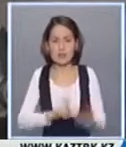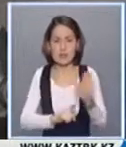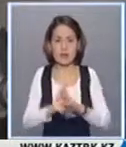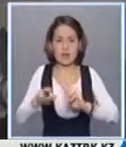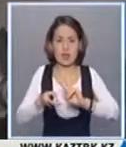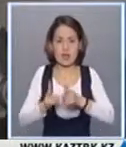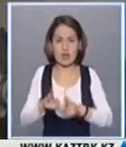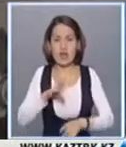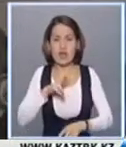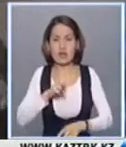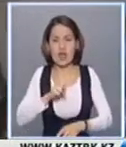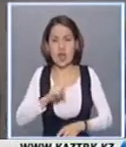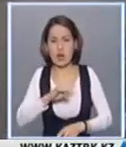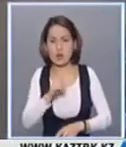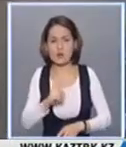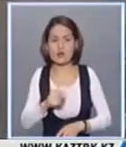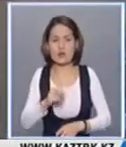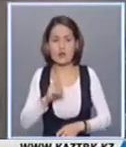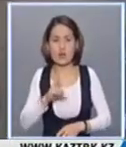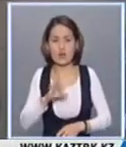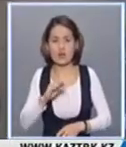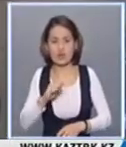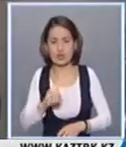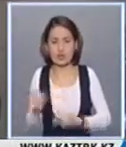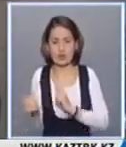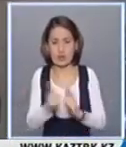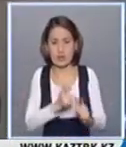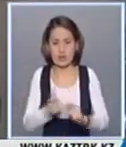Сонымен столда өзіміздің дастарханымызда